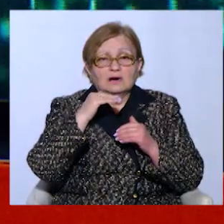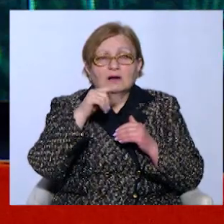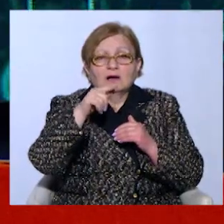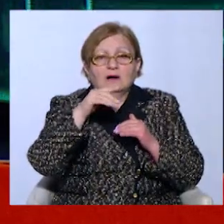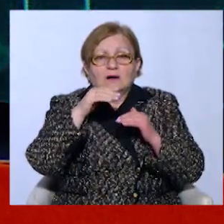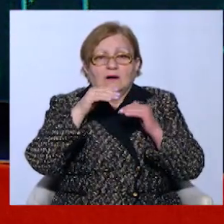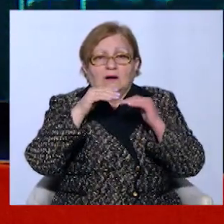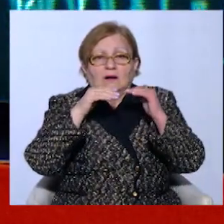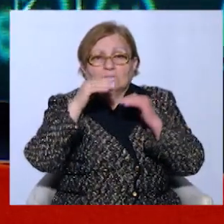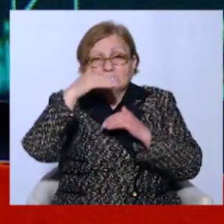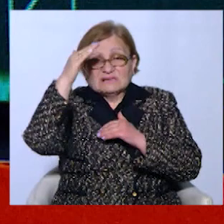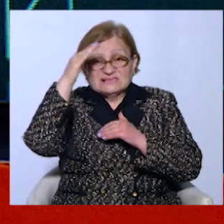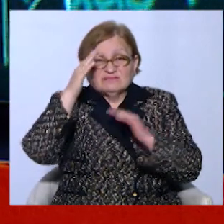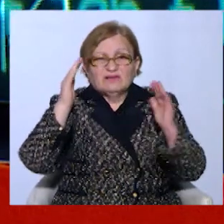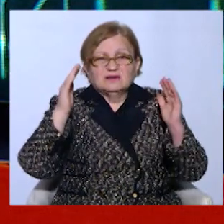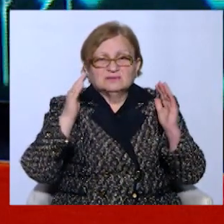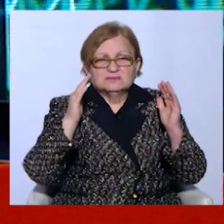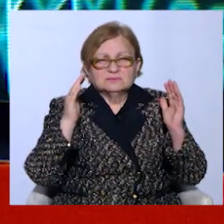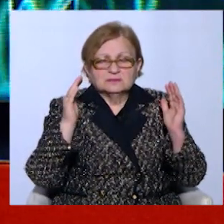ნაკლებია მნიშვნელზე. ეს არის არაწესიერი.